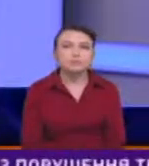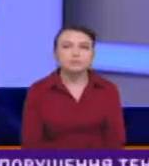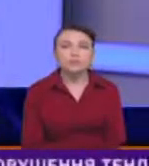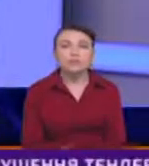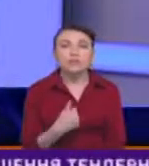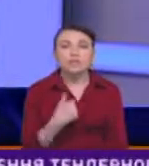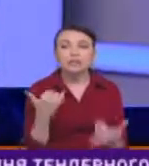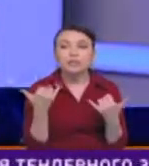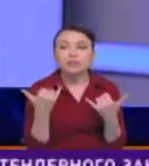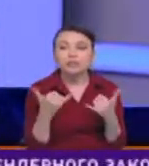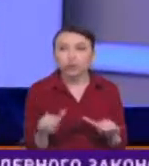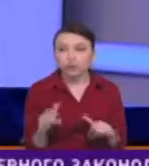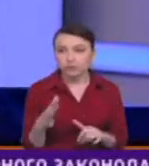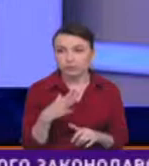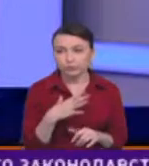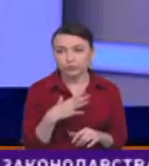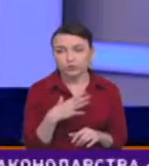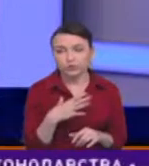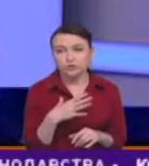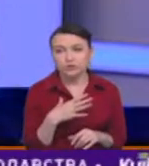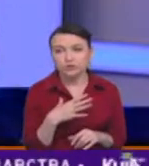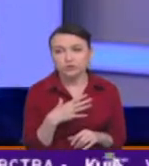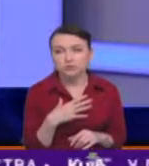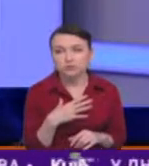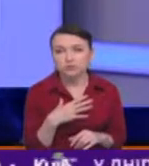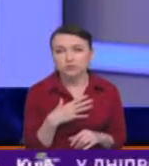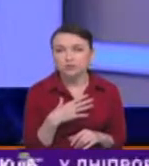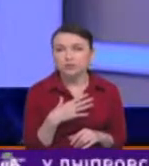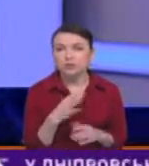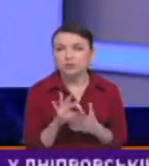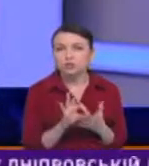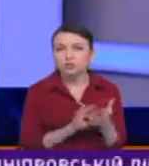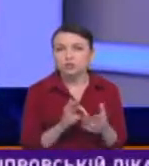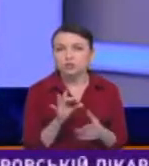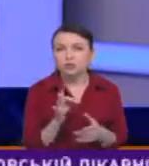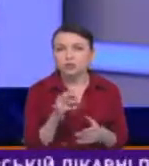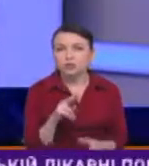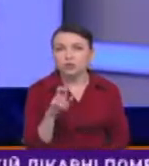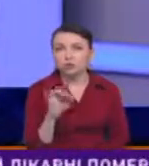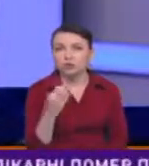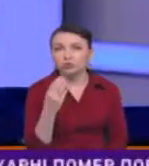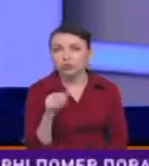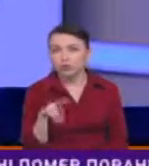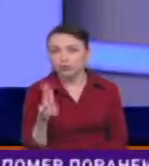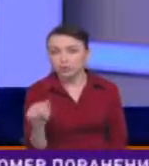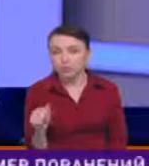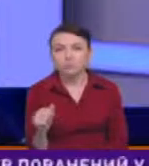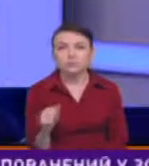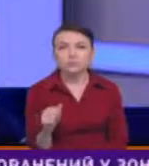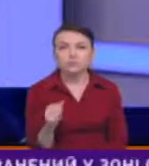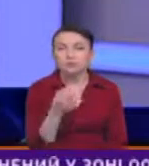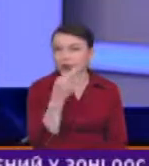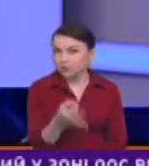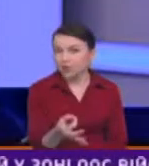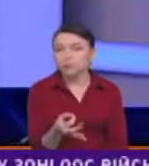я здивований був тим, що одразу Рябошапка, здається, ну, на нього посилались ваші колеги-журналісти,